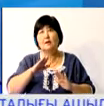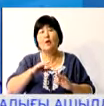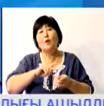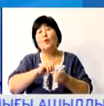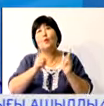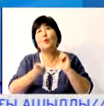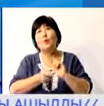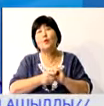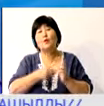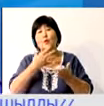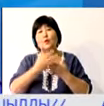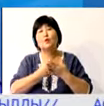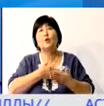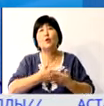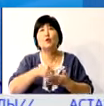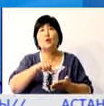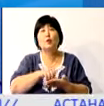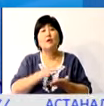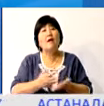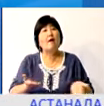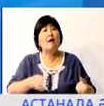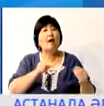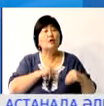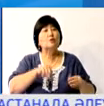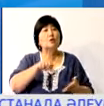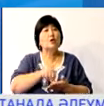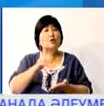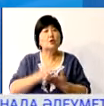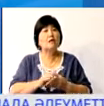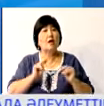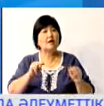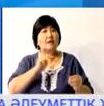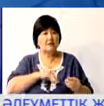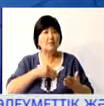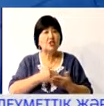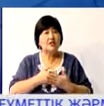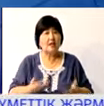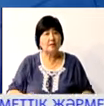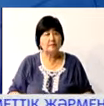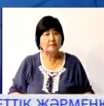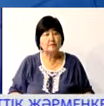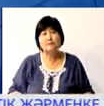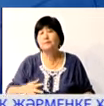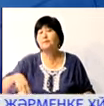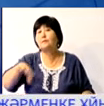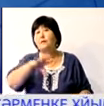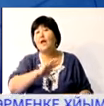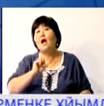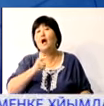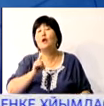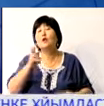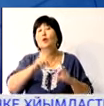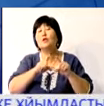өзгертуге көп үлесін қосты. Сосын қай жұмыста да жүрсе де адал қызмет жасады. Аймағымызда